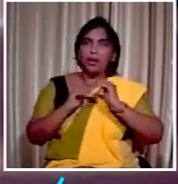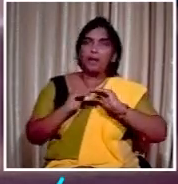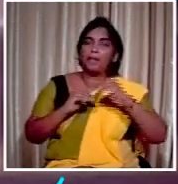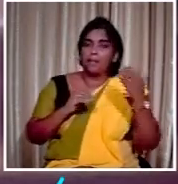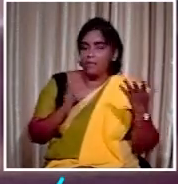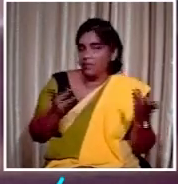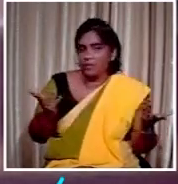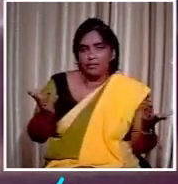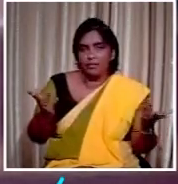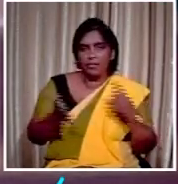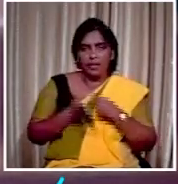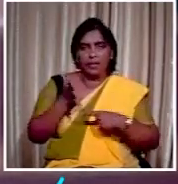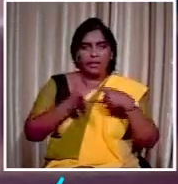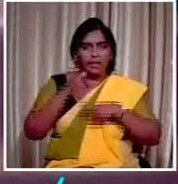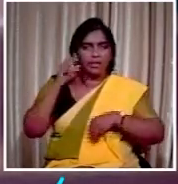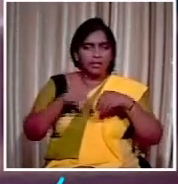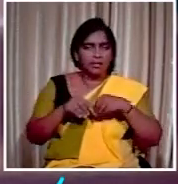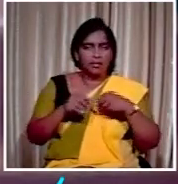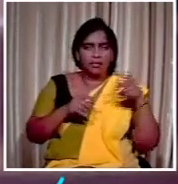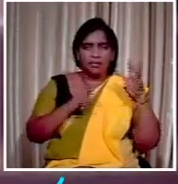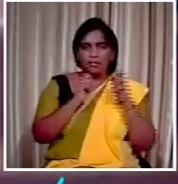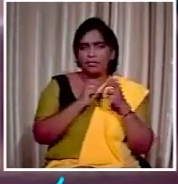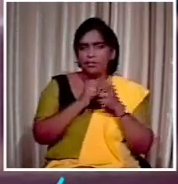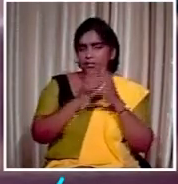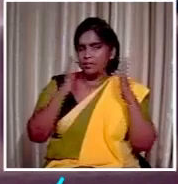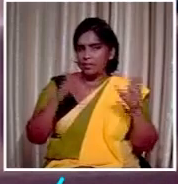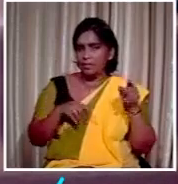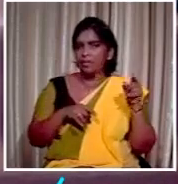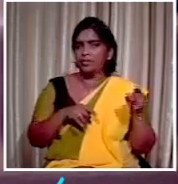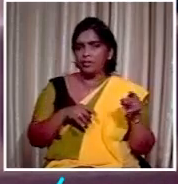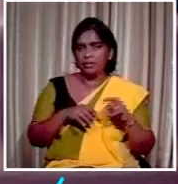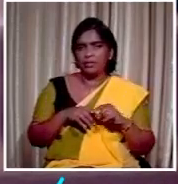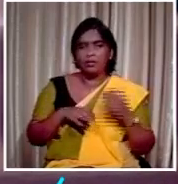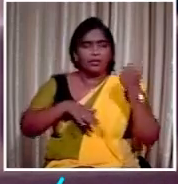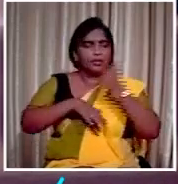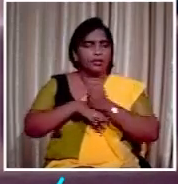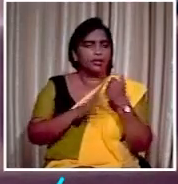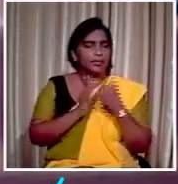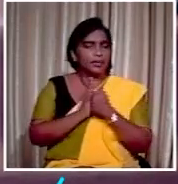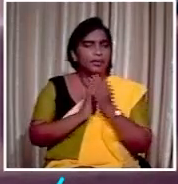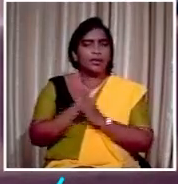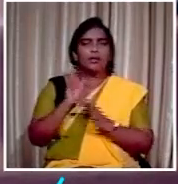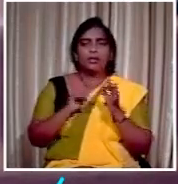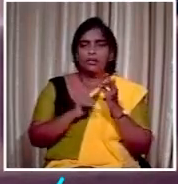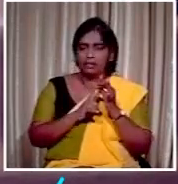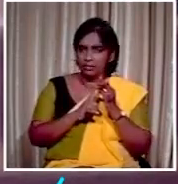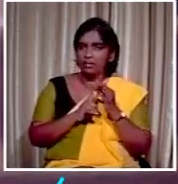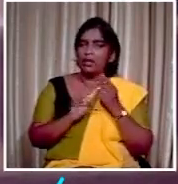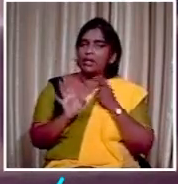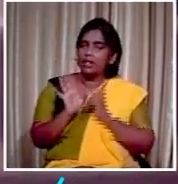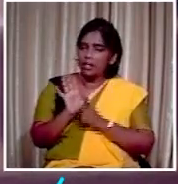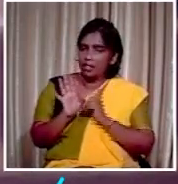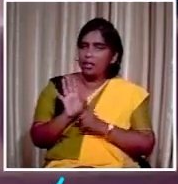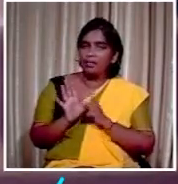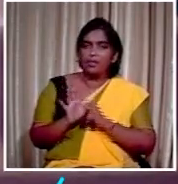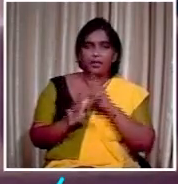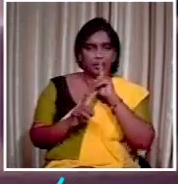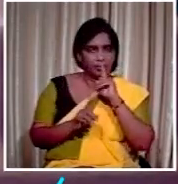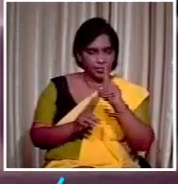मंदने देशपालने के अर्बुद वेडी मे दवस गर्व मुलसन मंदी तुम्हें मम हेम दवस क्यू एक